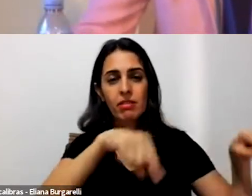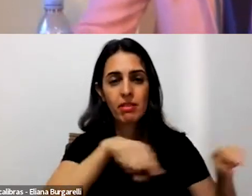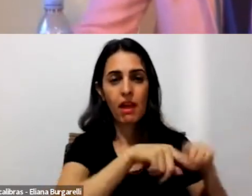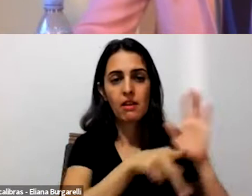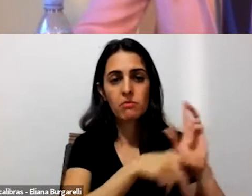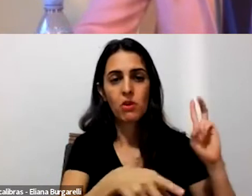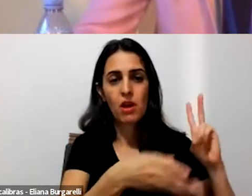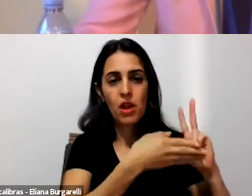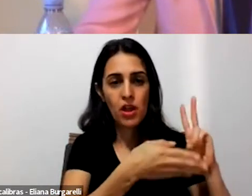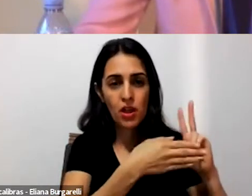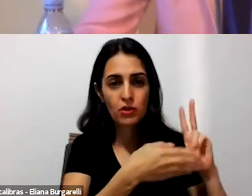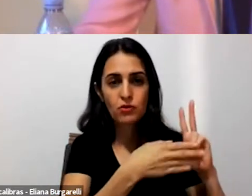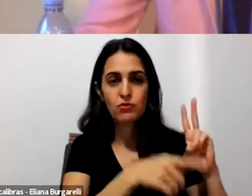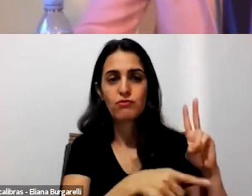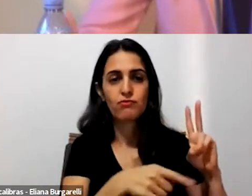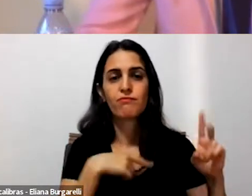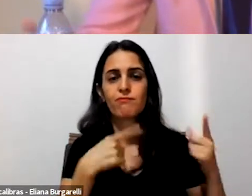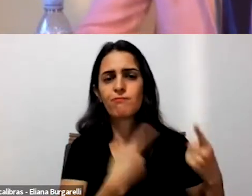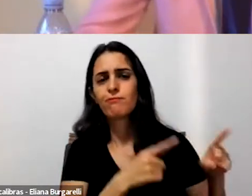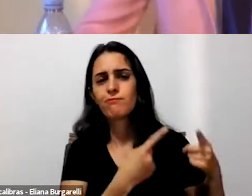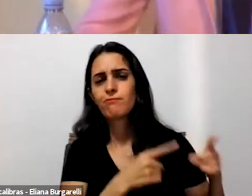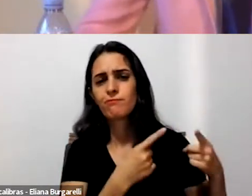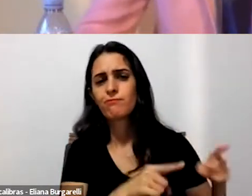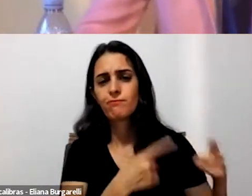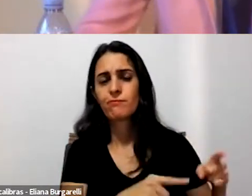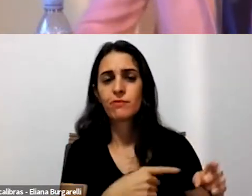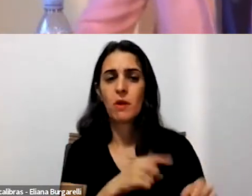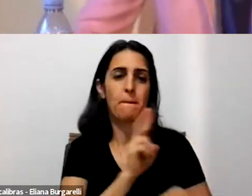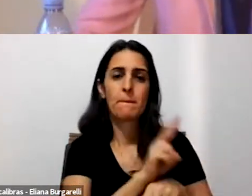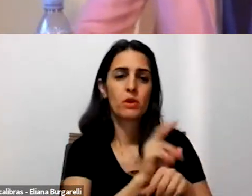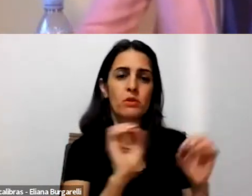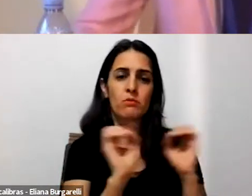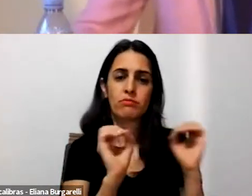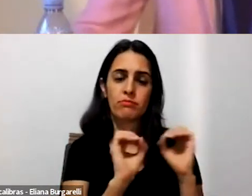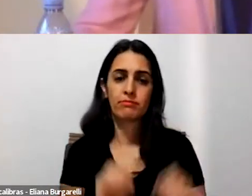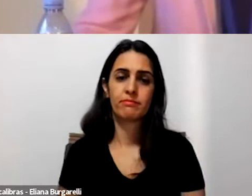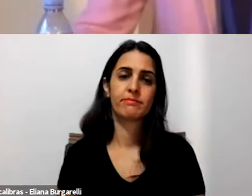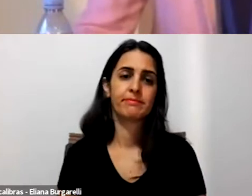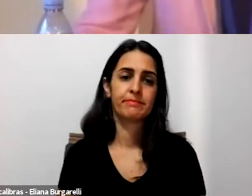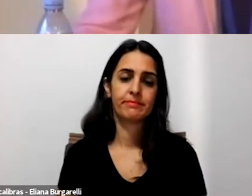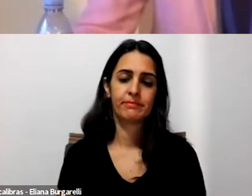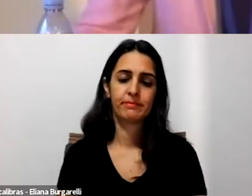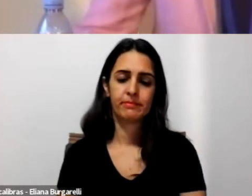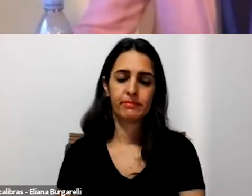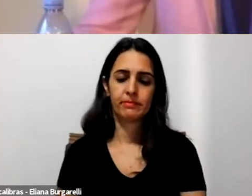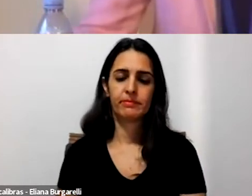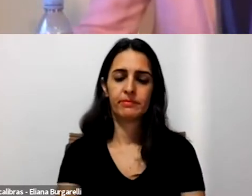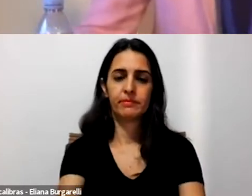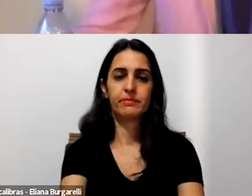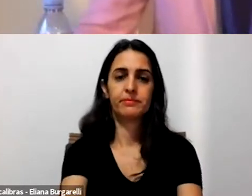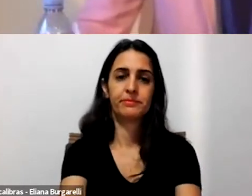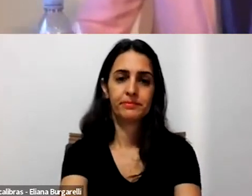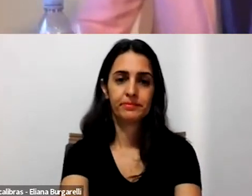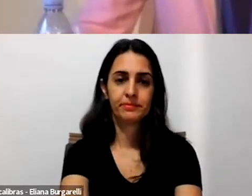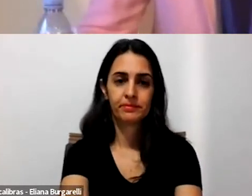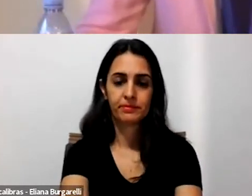essas terras como produtivas, em vez de protegê-las. Donc cette conférence pour le Brésil, parce qu'on est tous pour le Brésil depuis